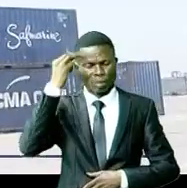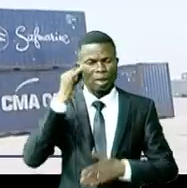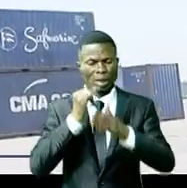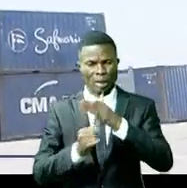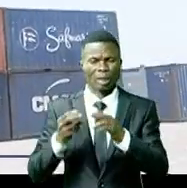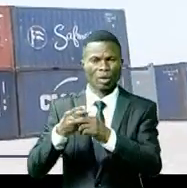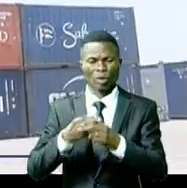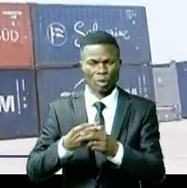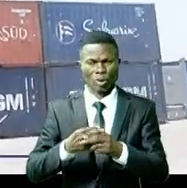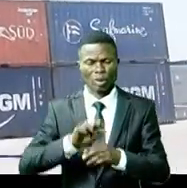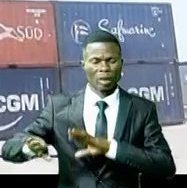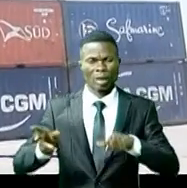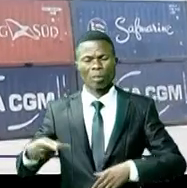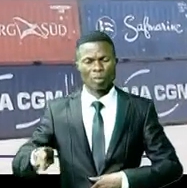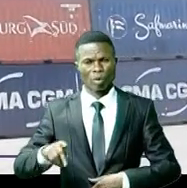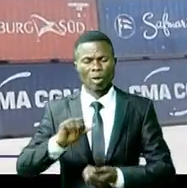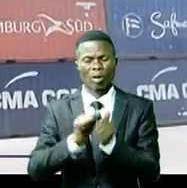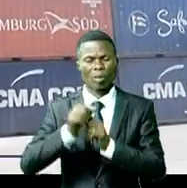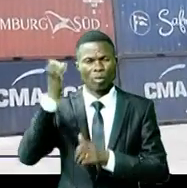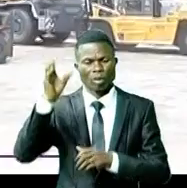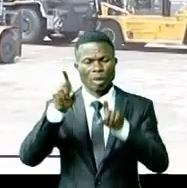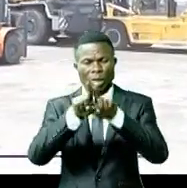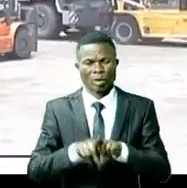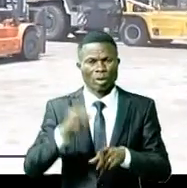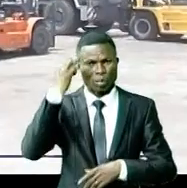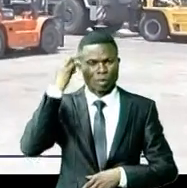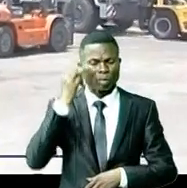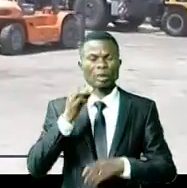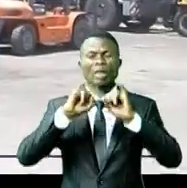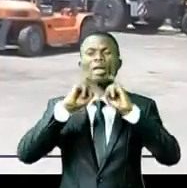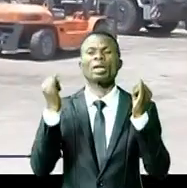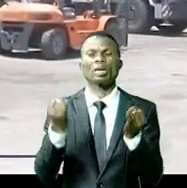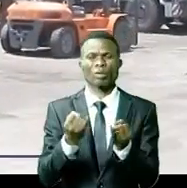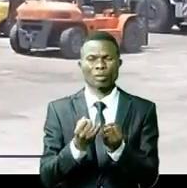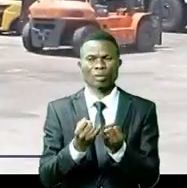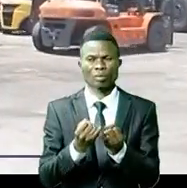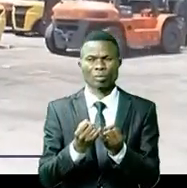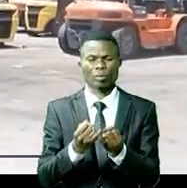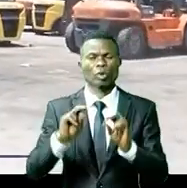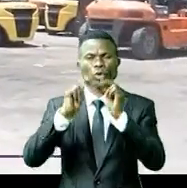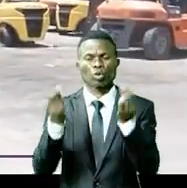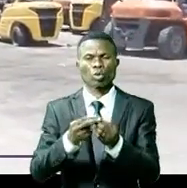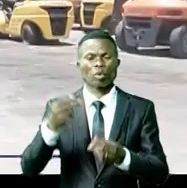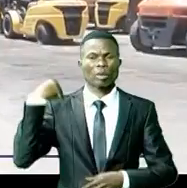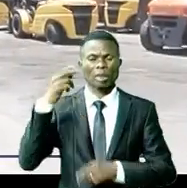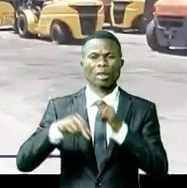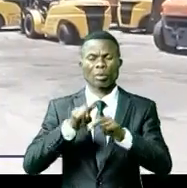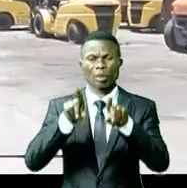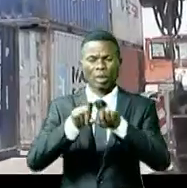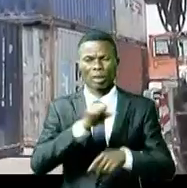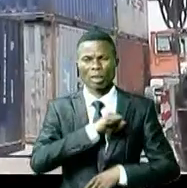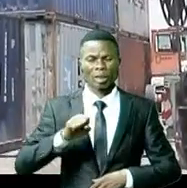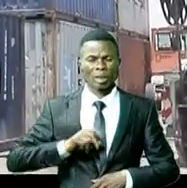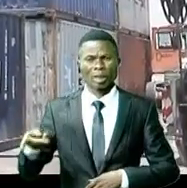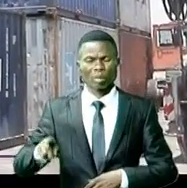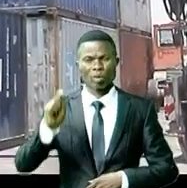l'Intérieur, sécurité, décentralisée, affaires coutumières, ainsi que les ministres de l'Industrie, les caucus des députés nationaux et sénateurs de la province